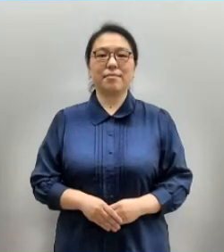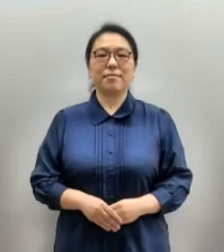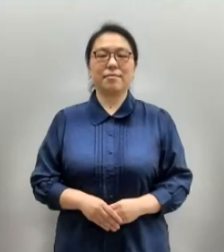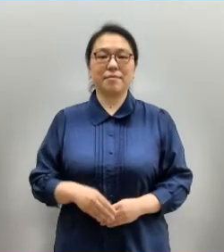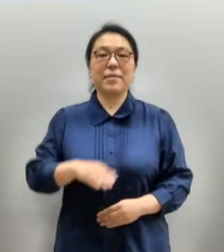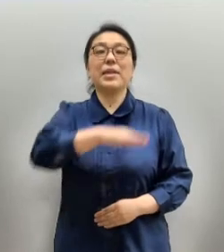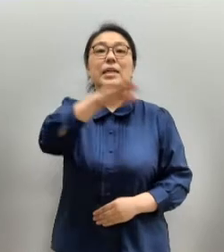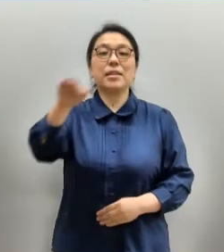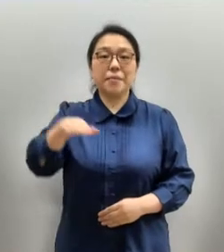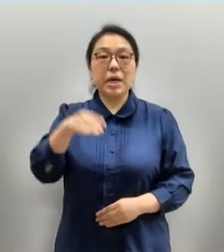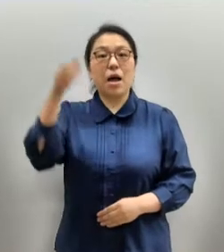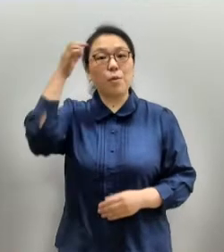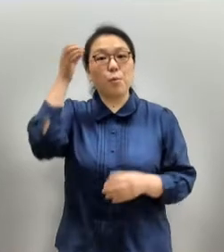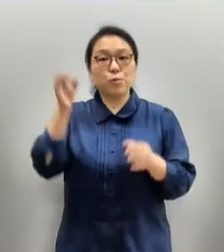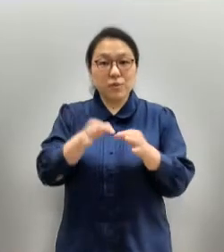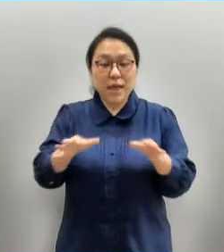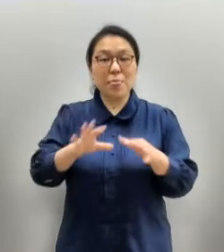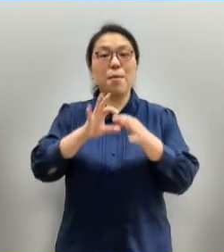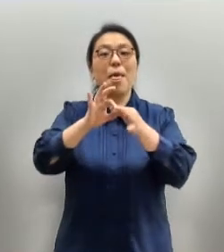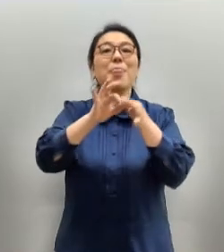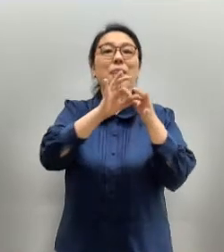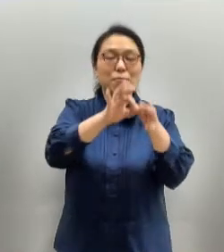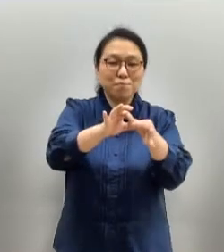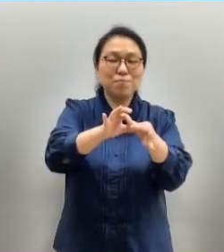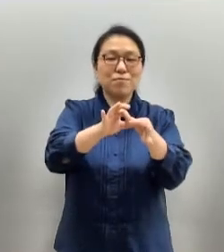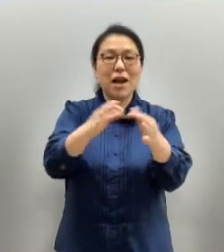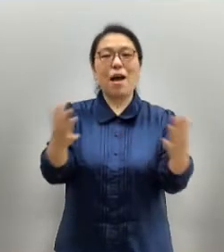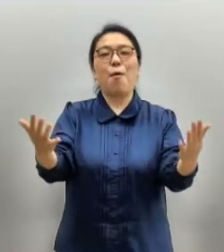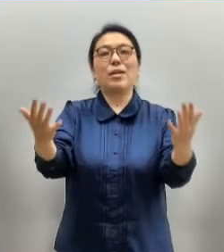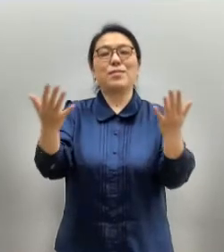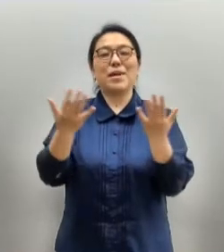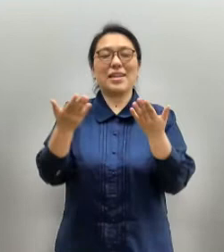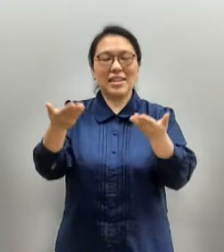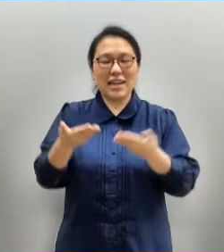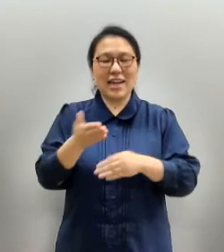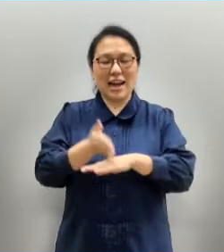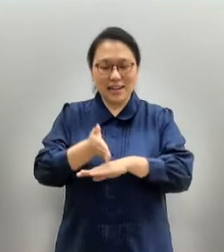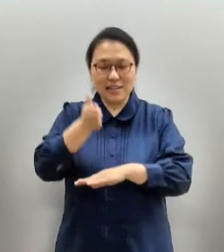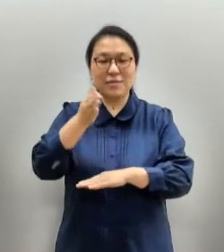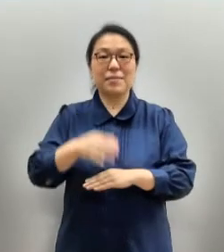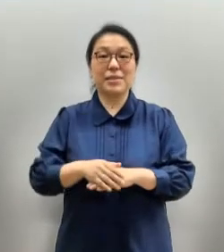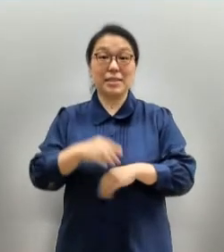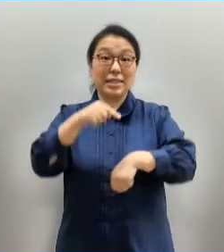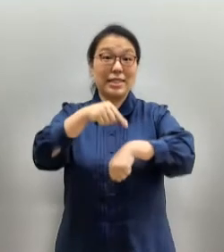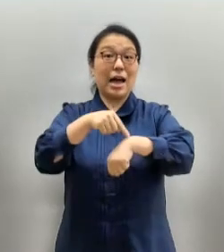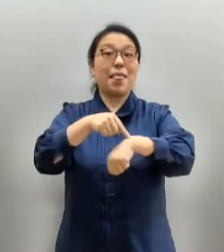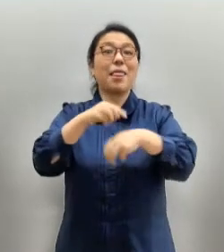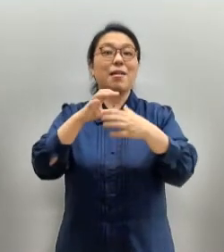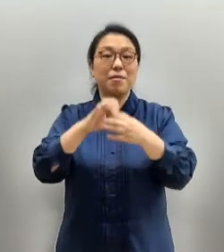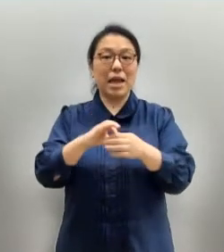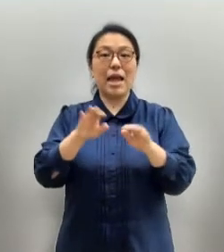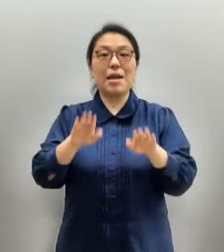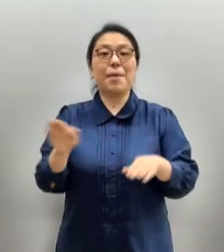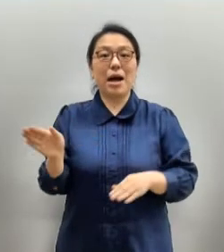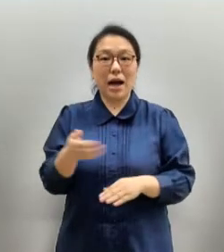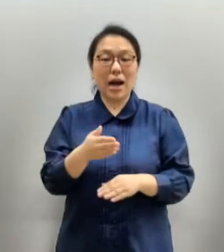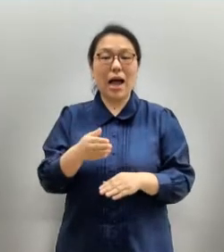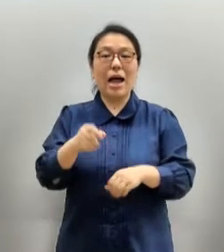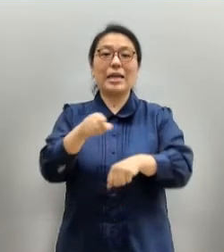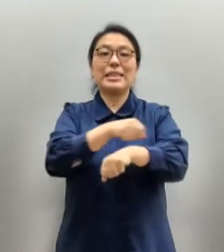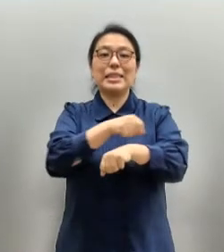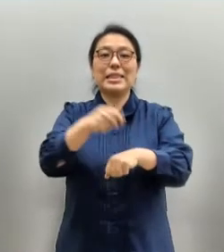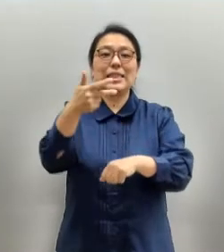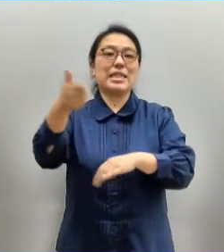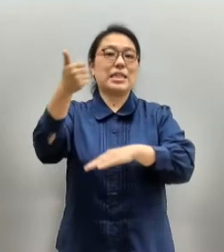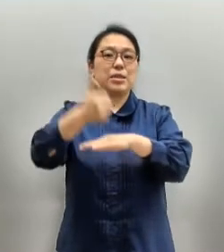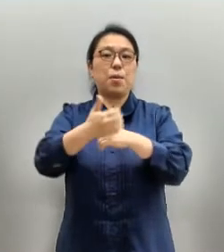皆様には急なご連絡にもかかわらずお集まりいただきありがとうございます。警告となりましたので、ただいまから臨